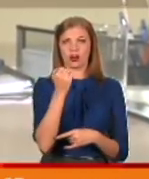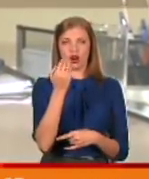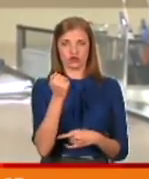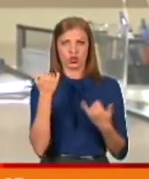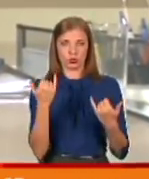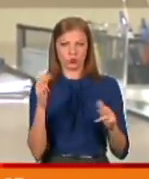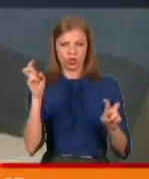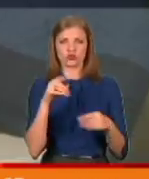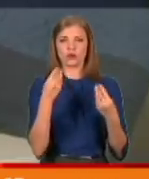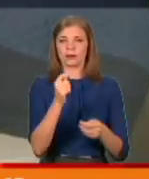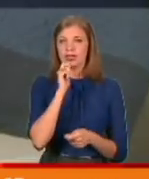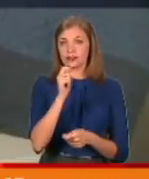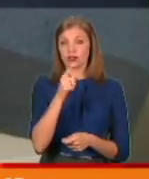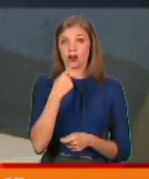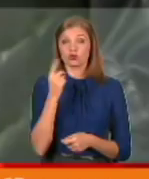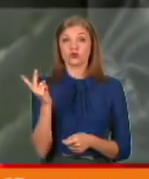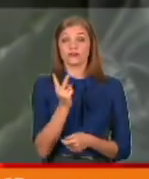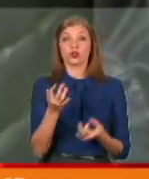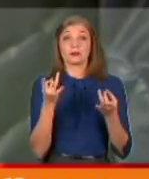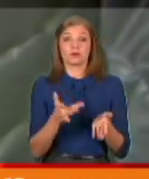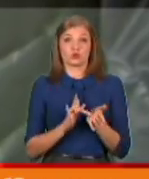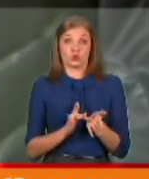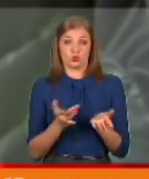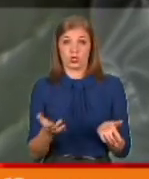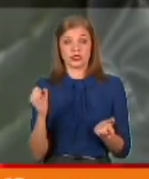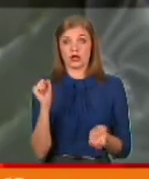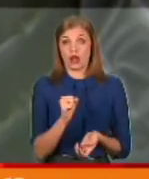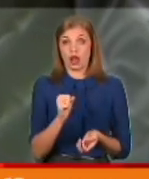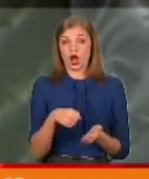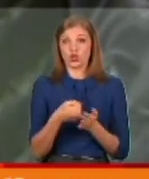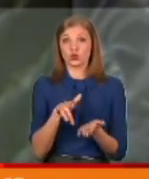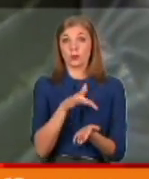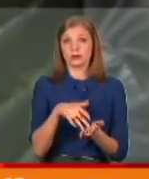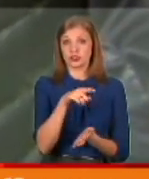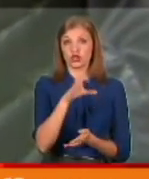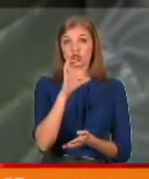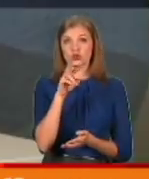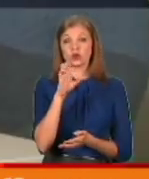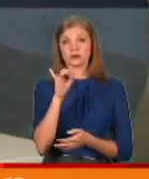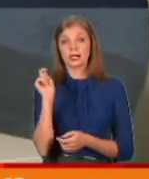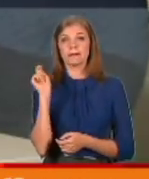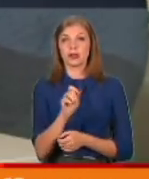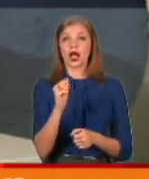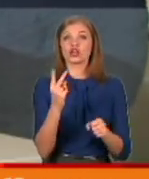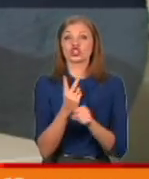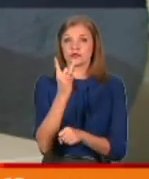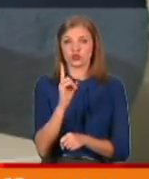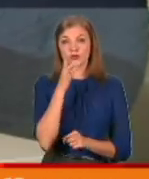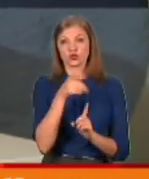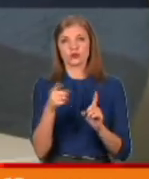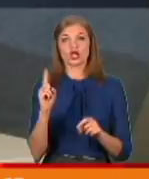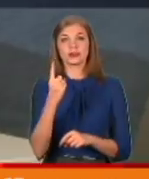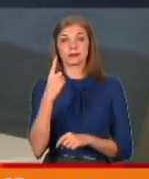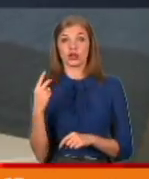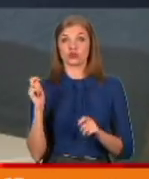Today», аби дати інтерв'ю. Кажуть, вони просто туристи, а до містечка Солсбері приїздили аж двічі, бо під час